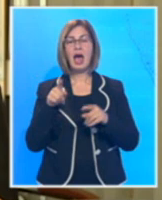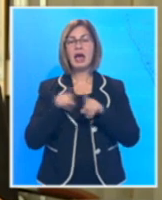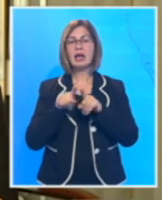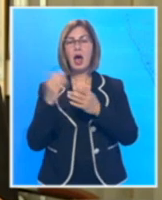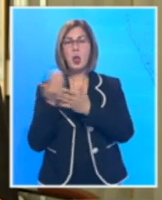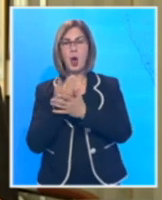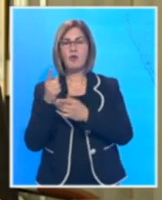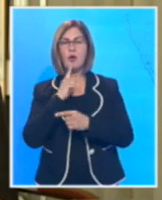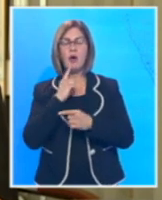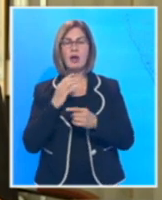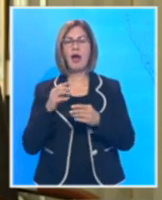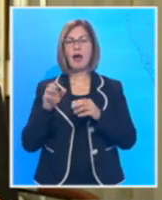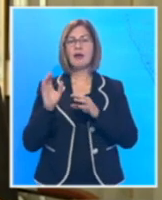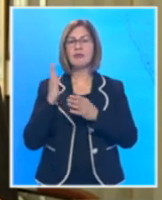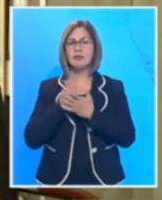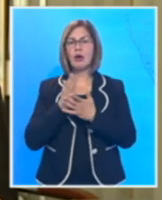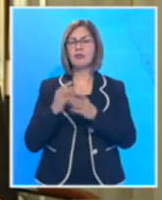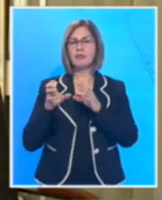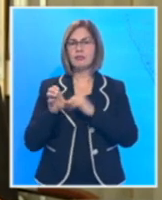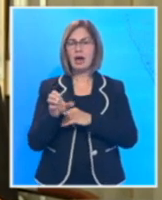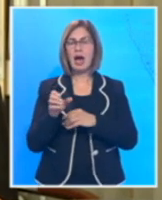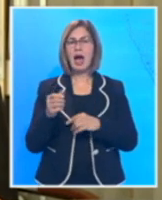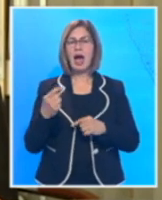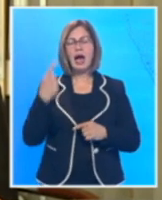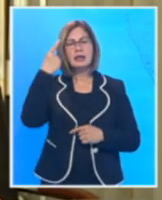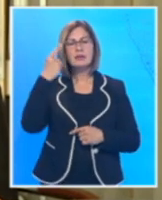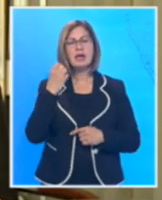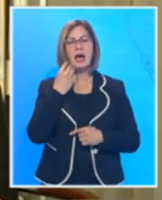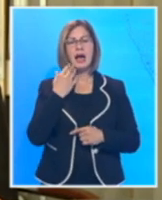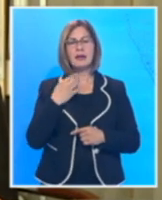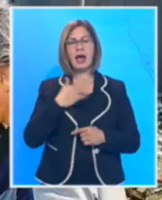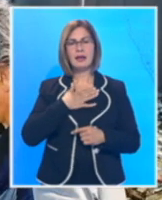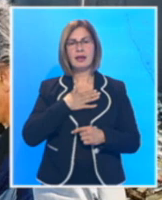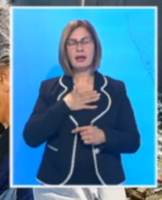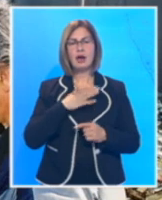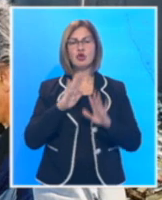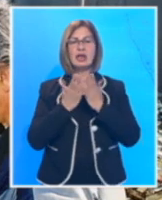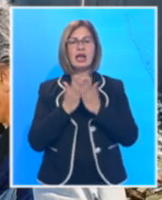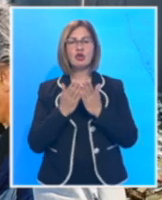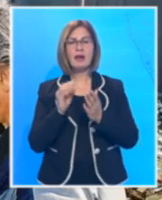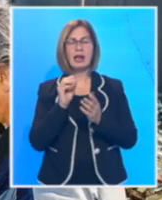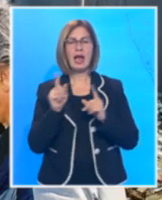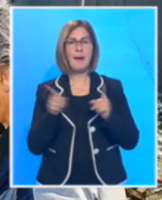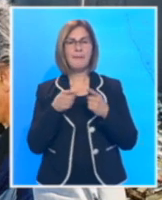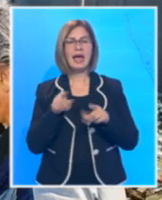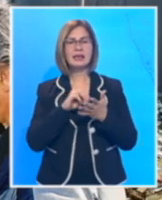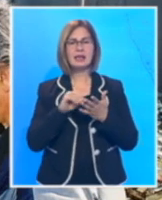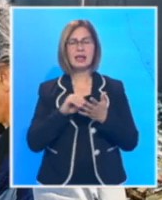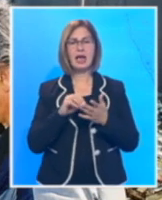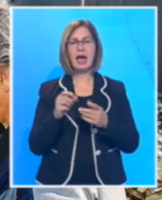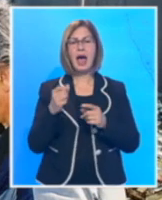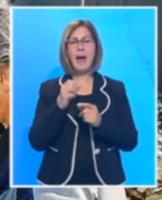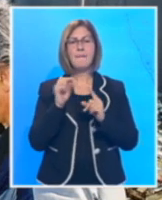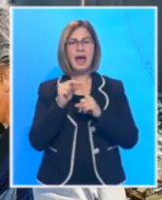jako potresno. Gospodin Pera Zubac, naš uveni književnik i pesnik, je prebirao po svojim uspomenama. Išao je bukvalno